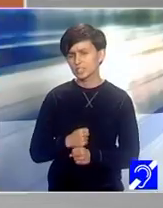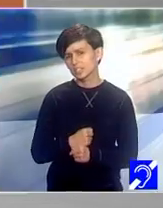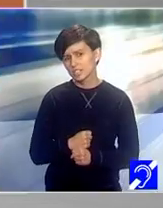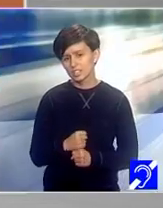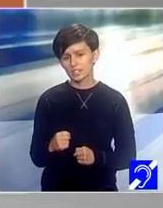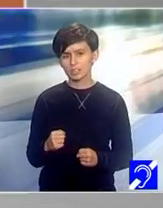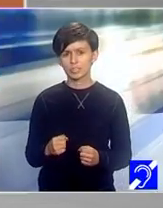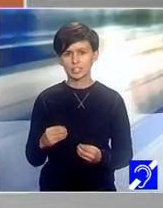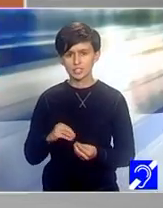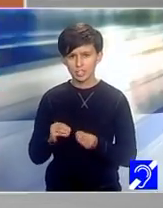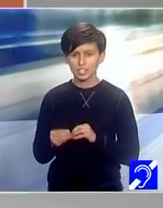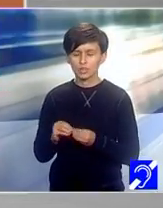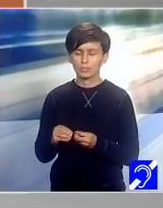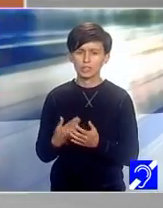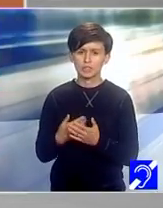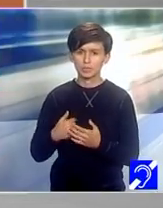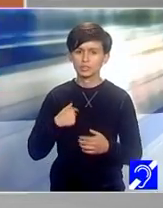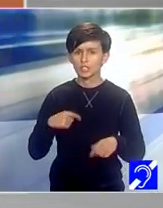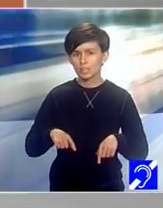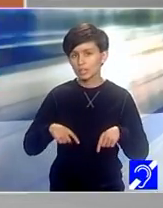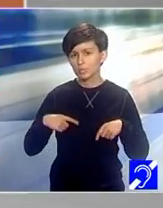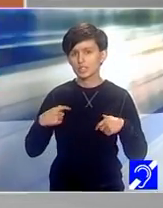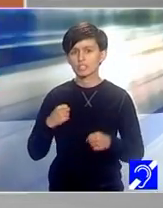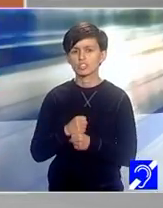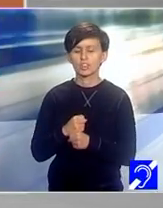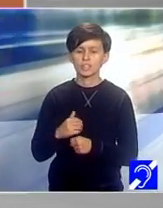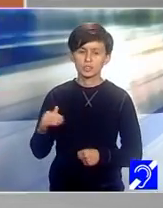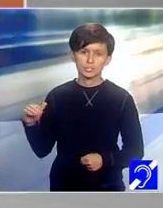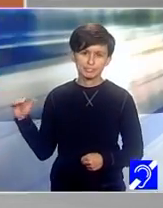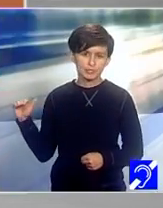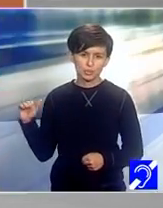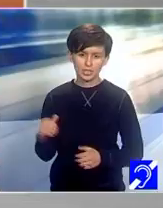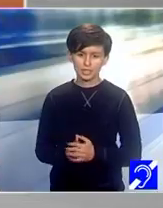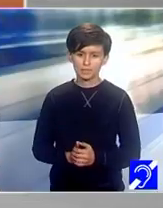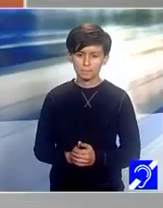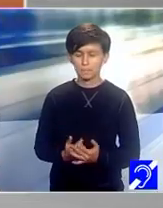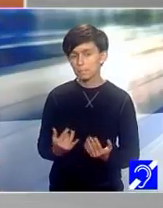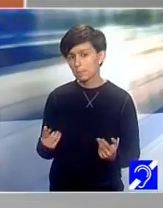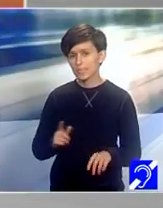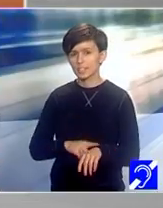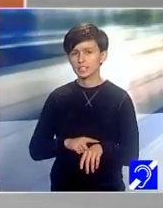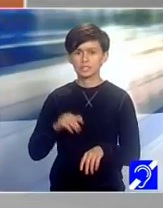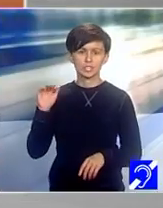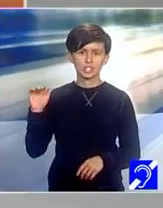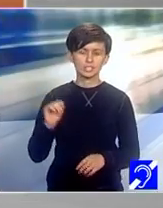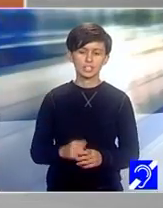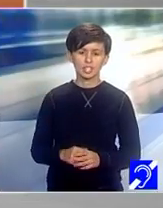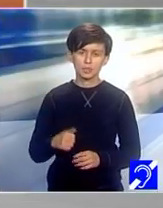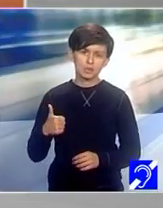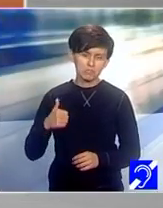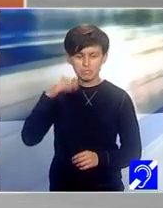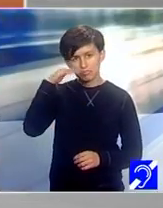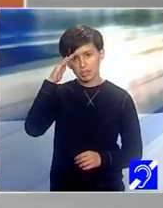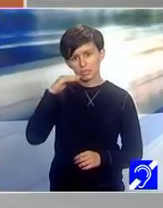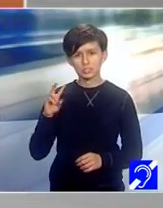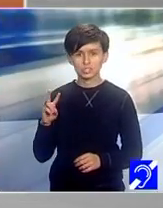trăit și asta am făcut din copilărie. Cât durează atunci, să vă întreb, așa pe... Păi orice, o zi, două zi, așa, dacă